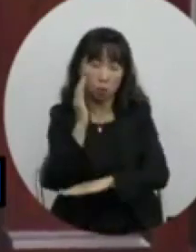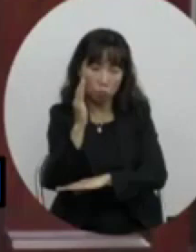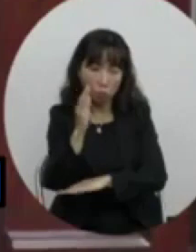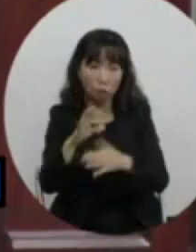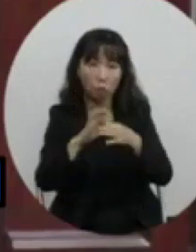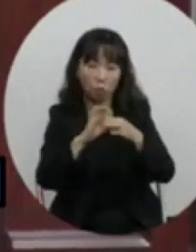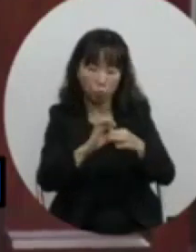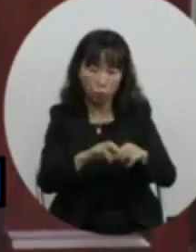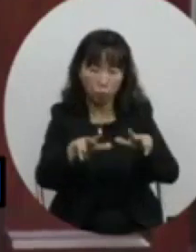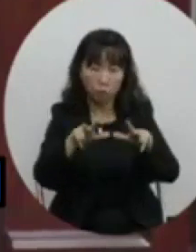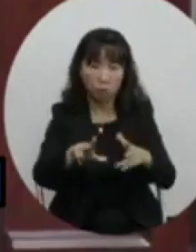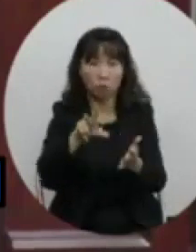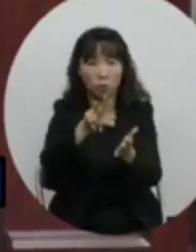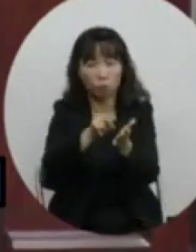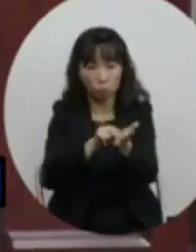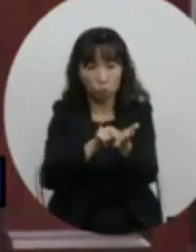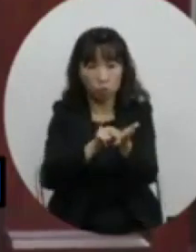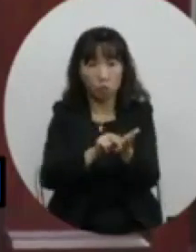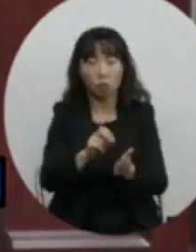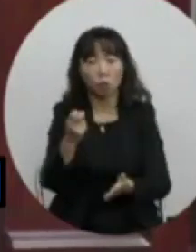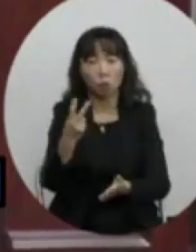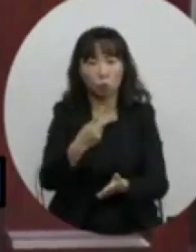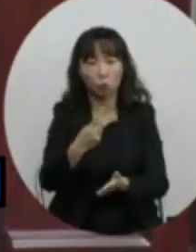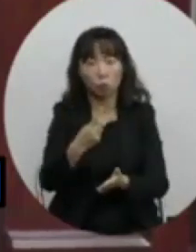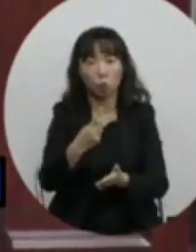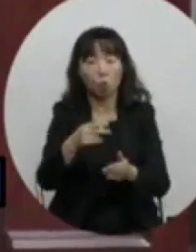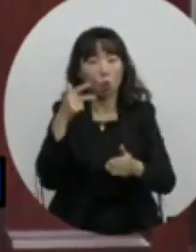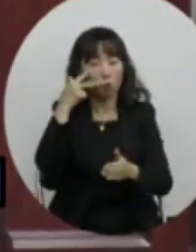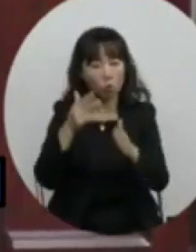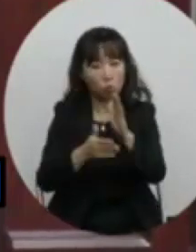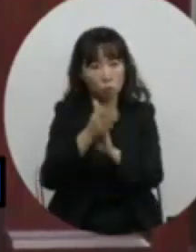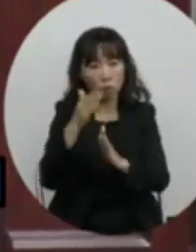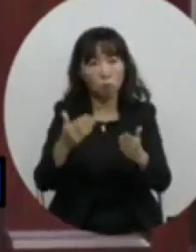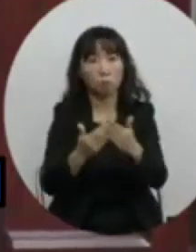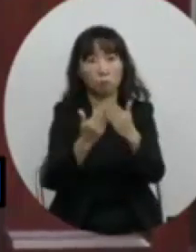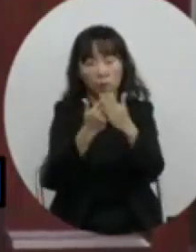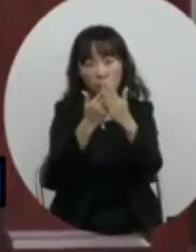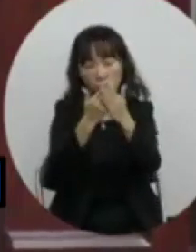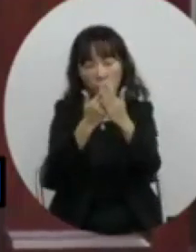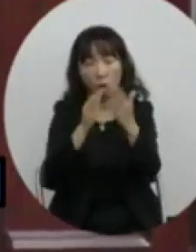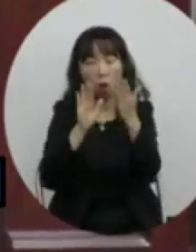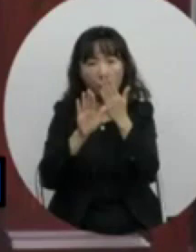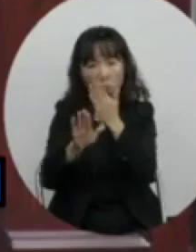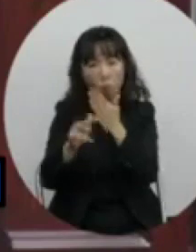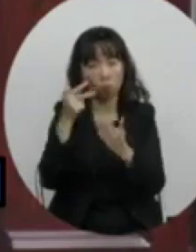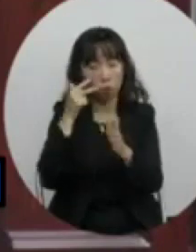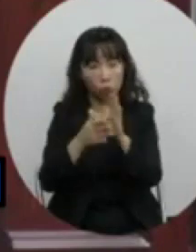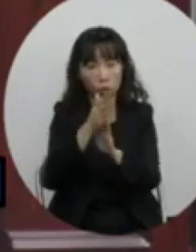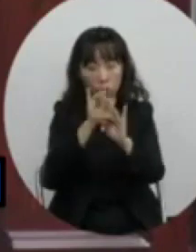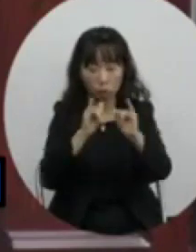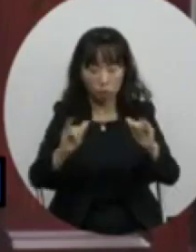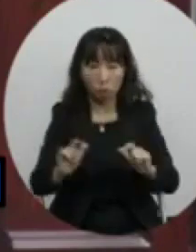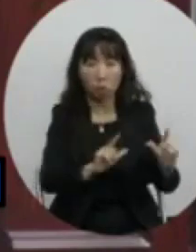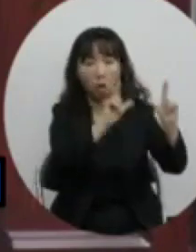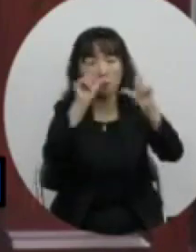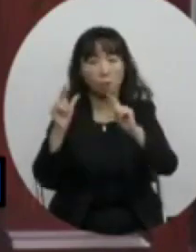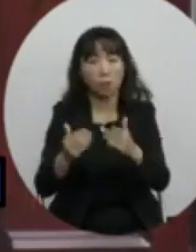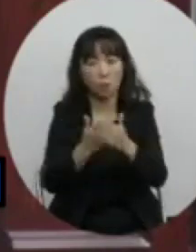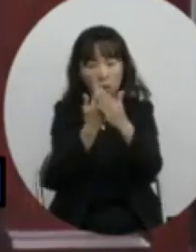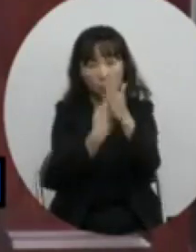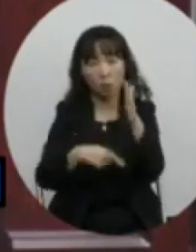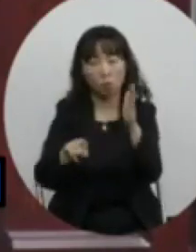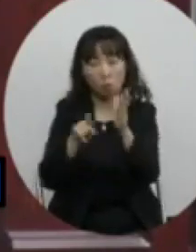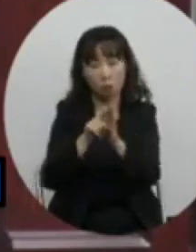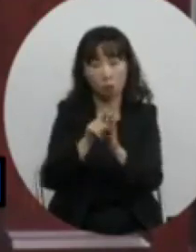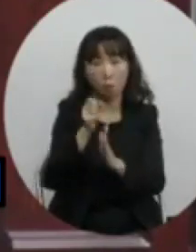당면 과제를 짚어보며 여주시의 양적, 질적 성장과 여주 시민의 삶의 질 향상을 위한 몇 가지